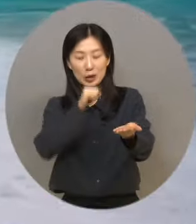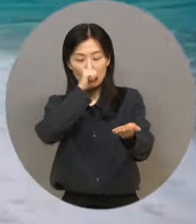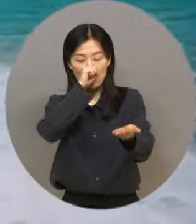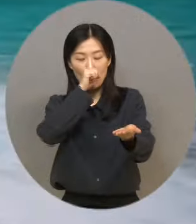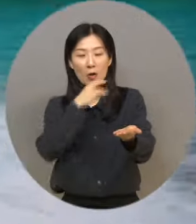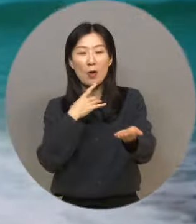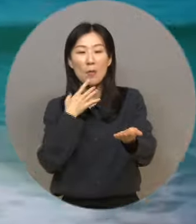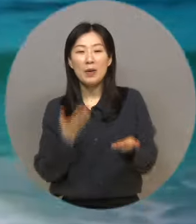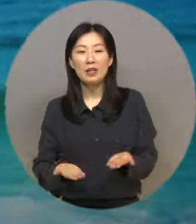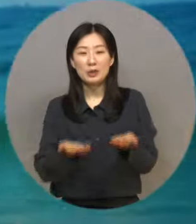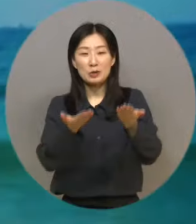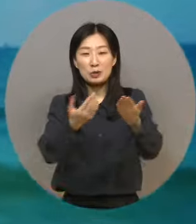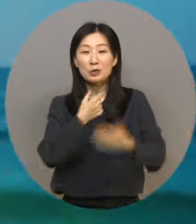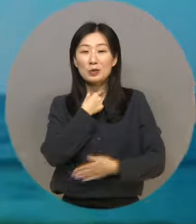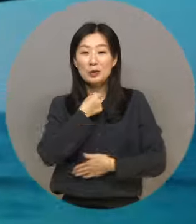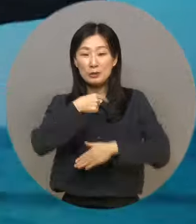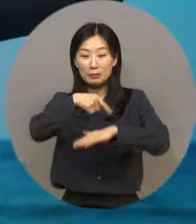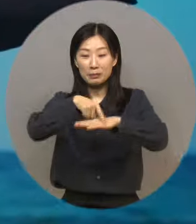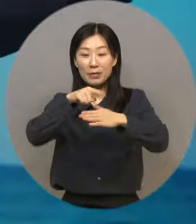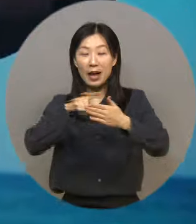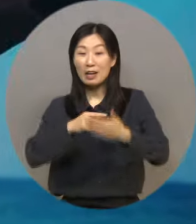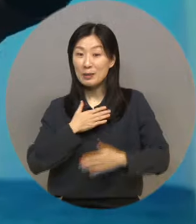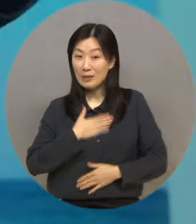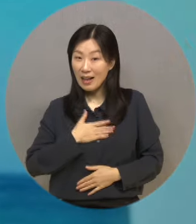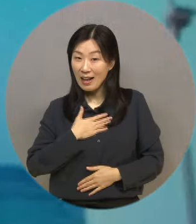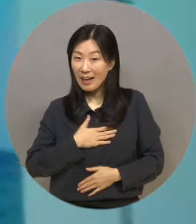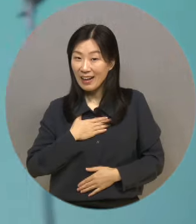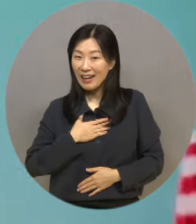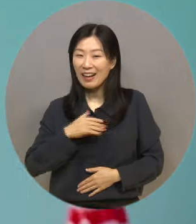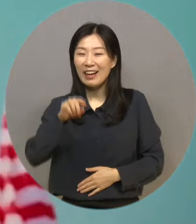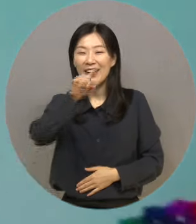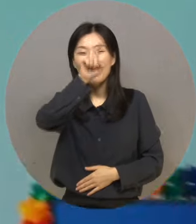것만 주고픈 맘 알까.